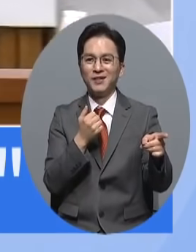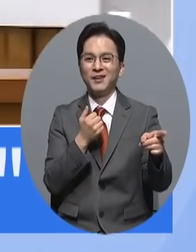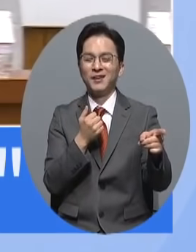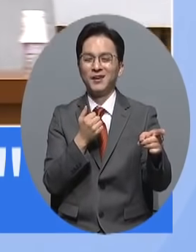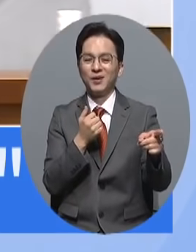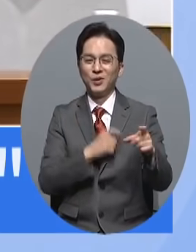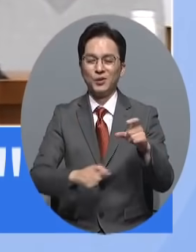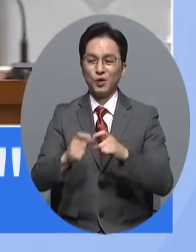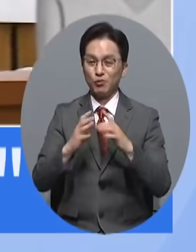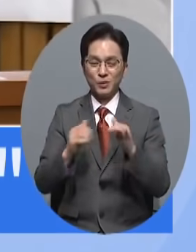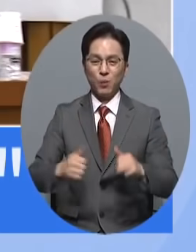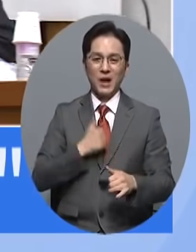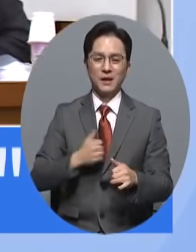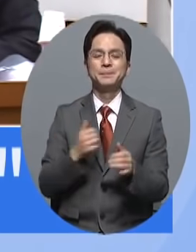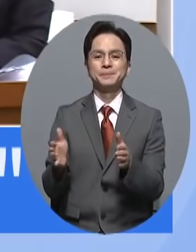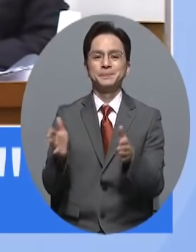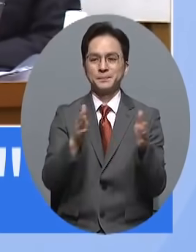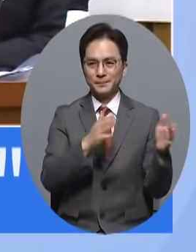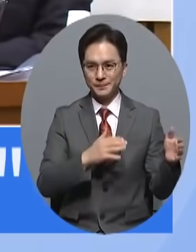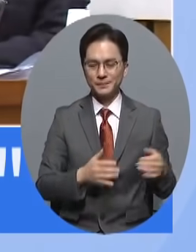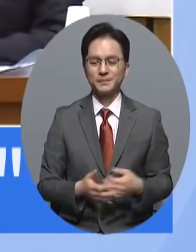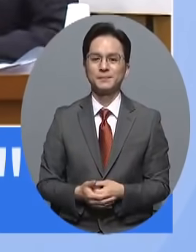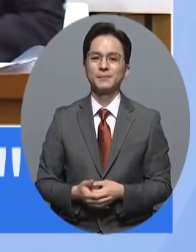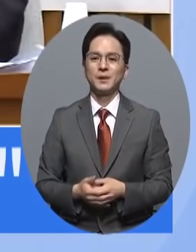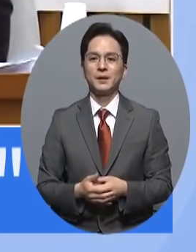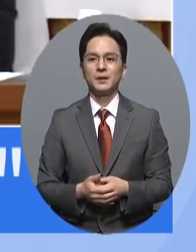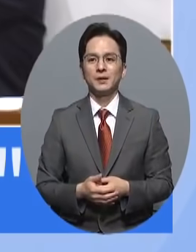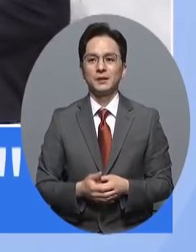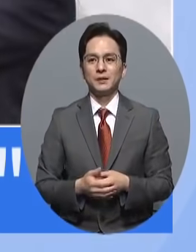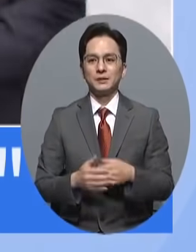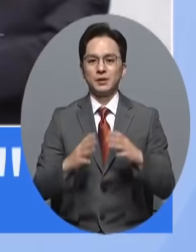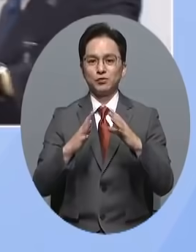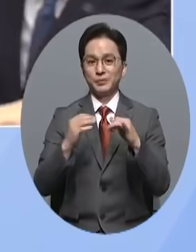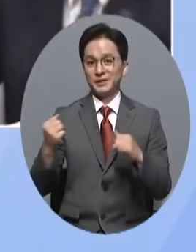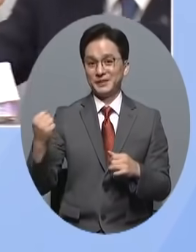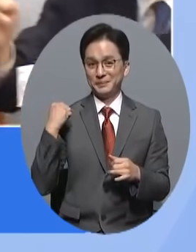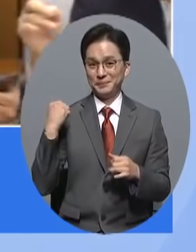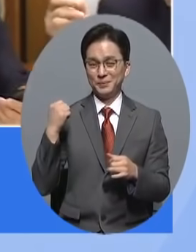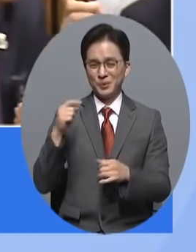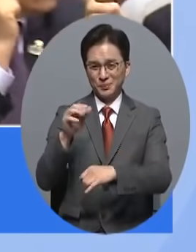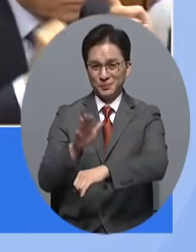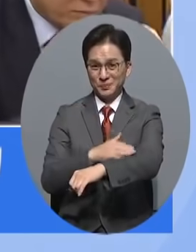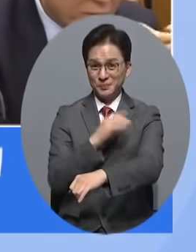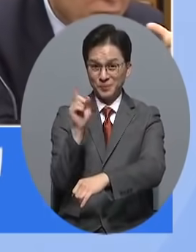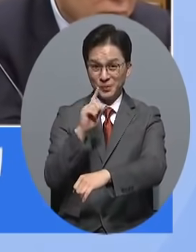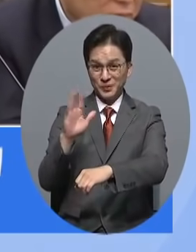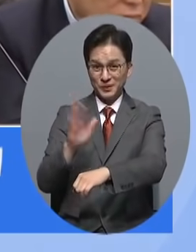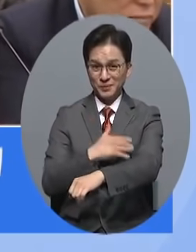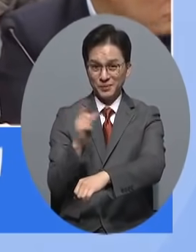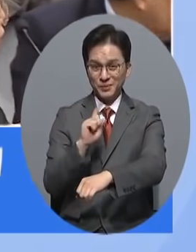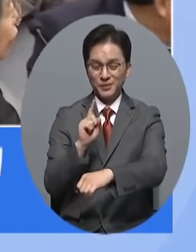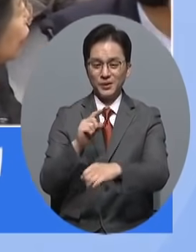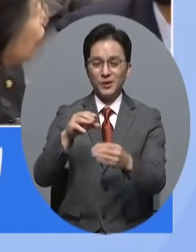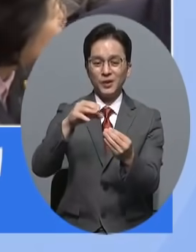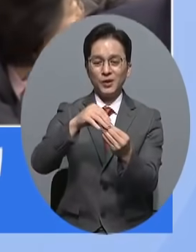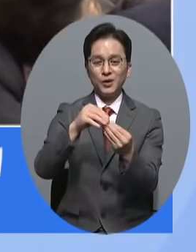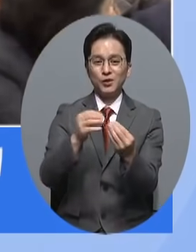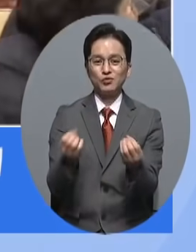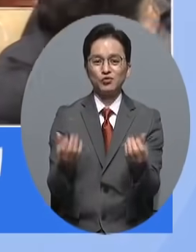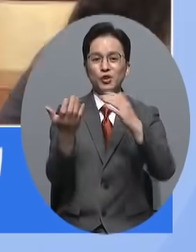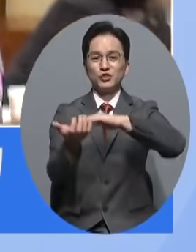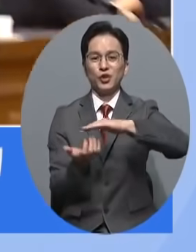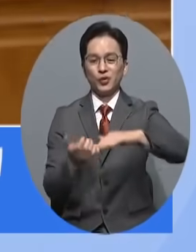들여본 다음에 여권을 공격하겠습니다라고 했었어야지 이 부분에 대한 아무런 설명 없이 탈당만 다 받아들였다? 여기에 대해서는